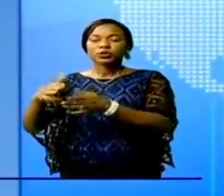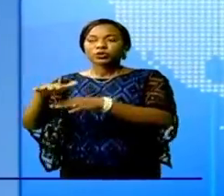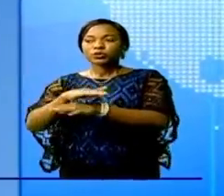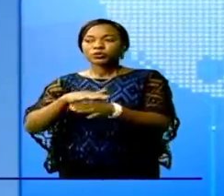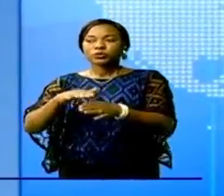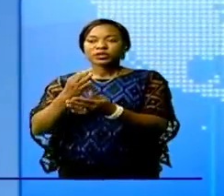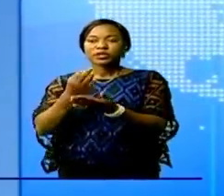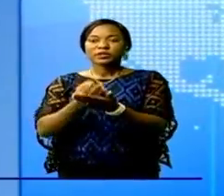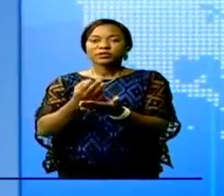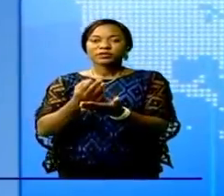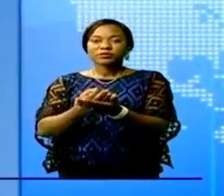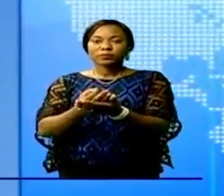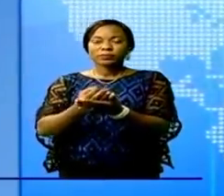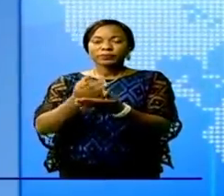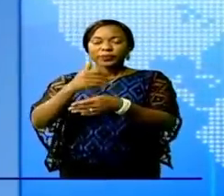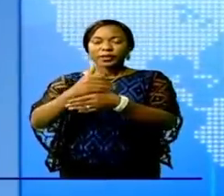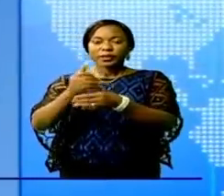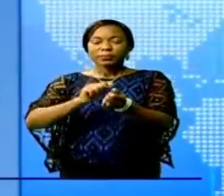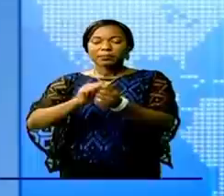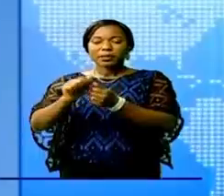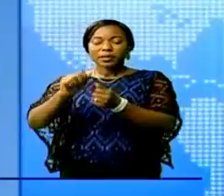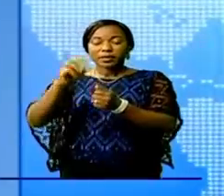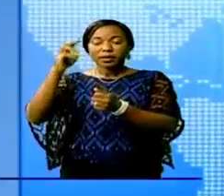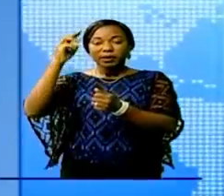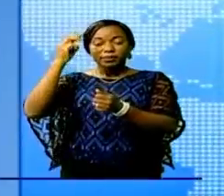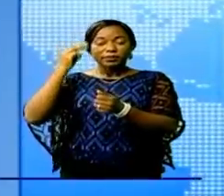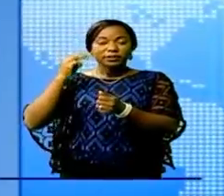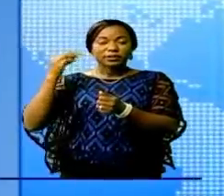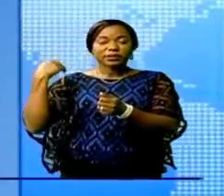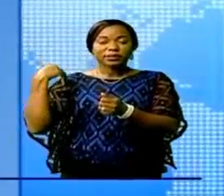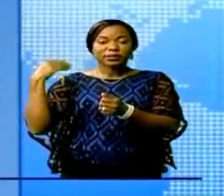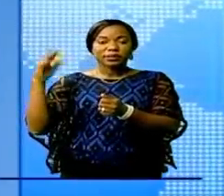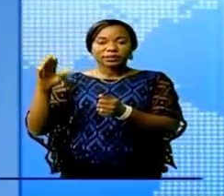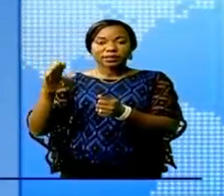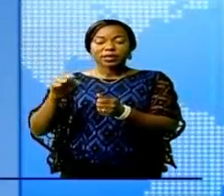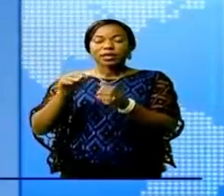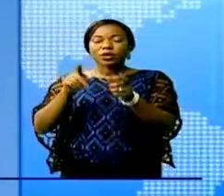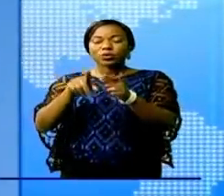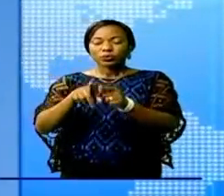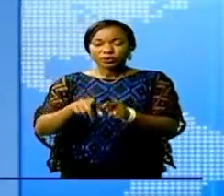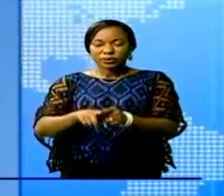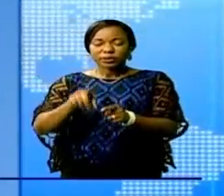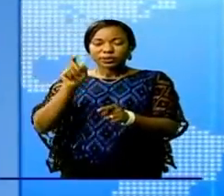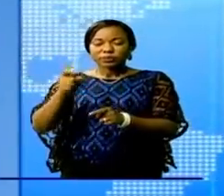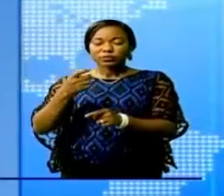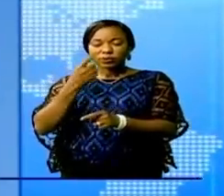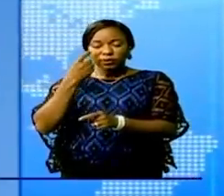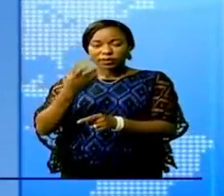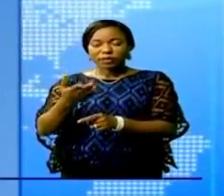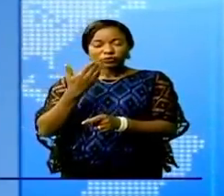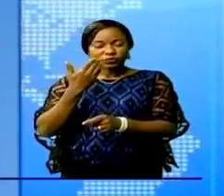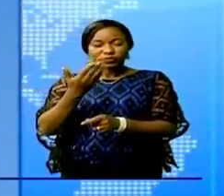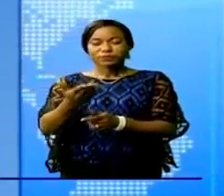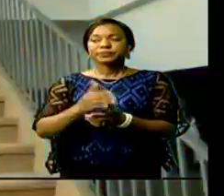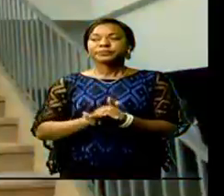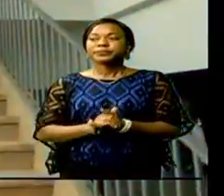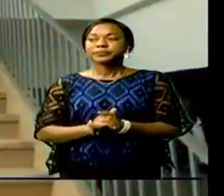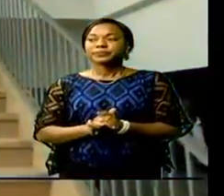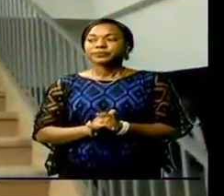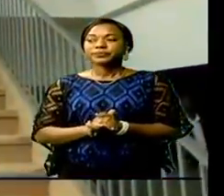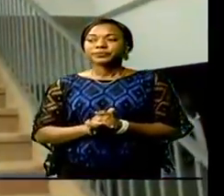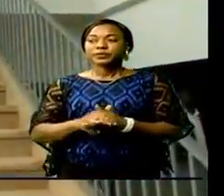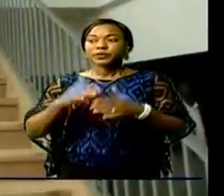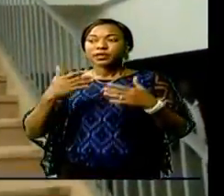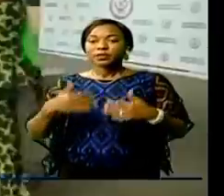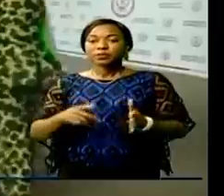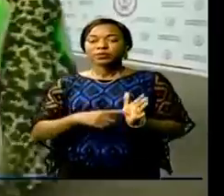fond baptismaux par le ministre d'État en charge du portefeuille. Témoin d'événements, Angèle Madiala. La cérémonie